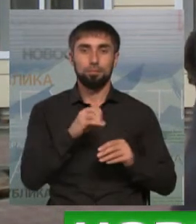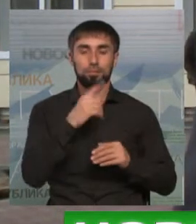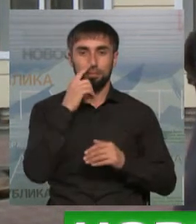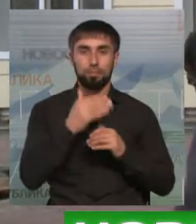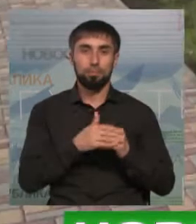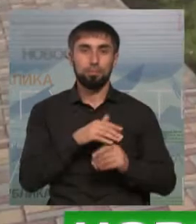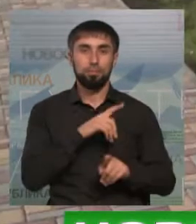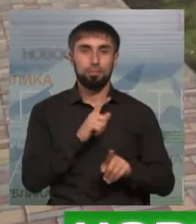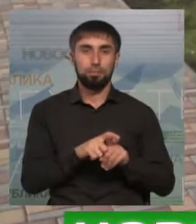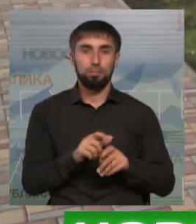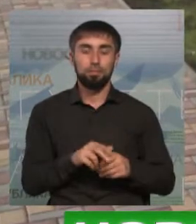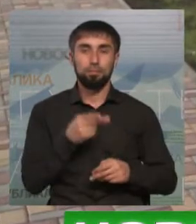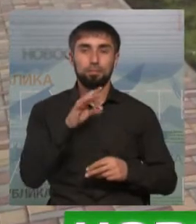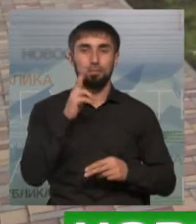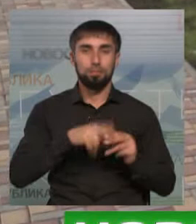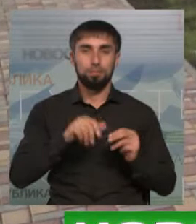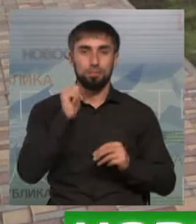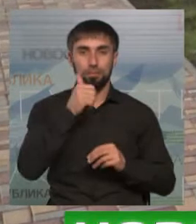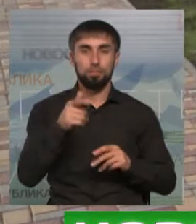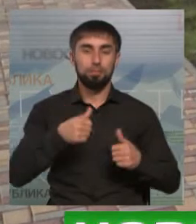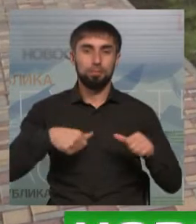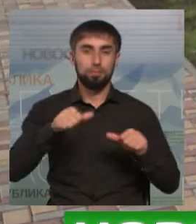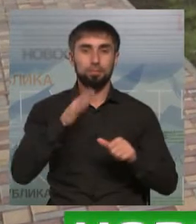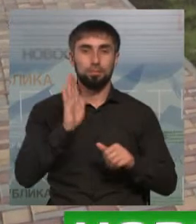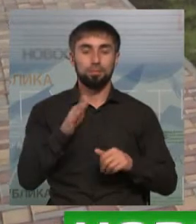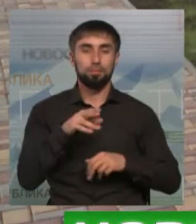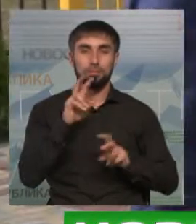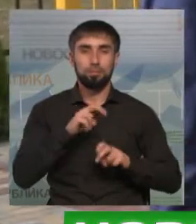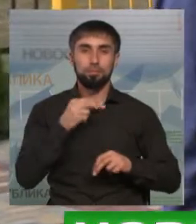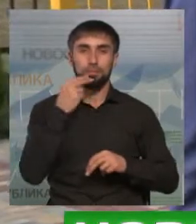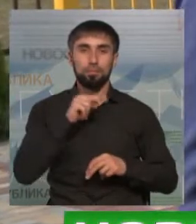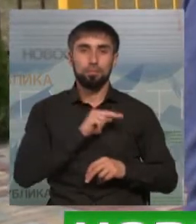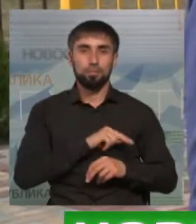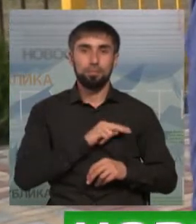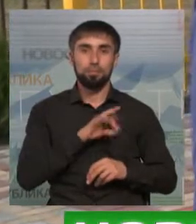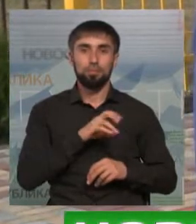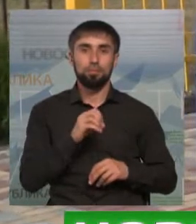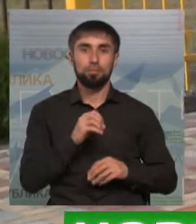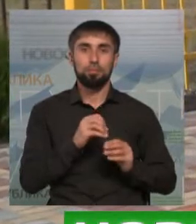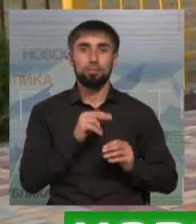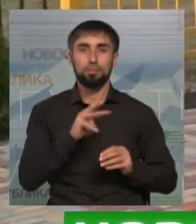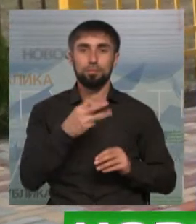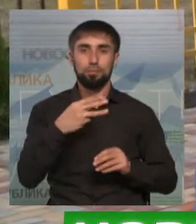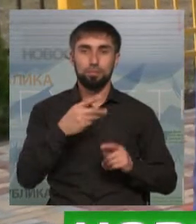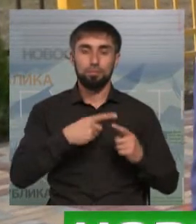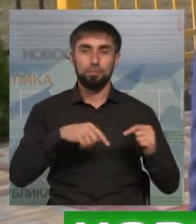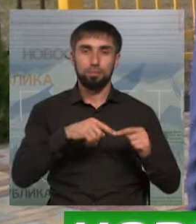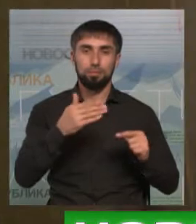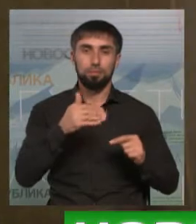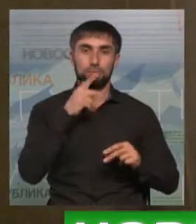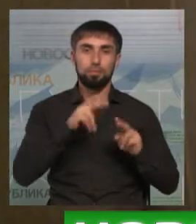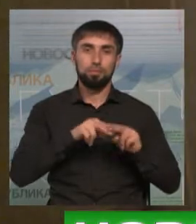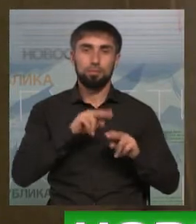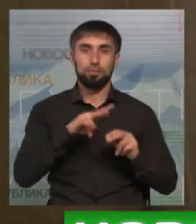стадии завершения. До конца года инспекционная комиссия должна проверить качество работ на более чем 30 объектов, которые возводятся в